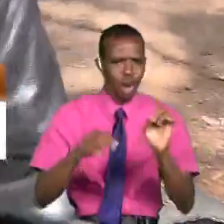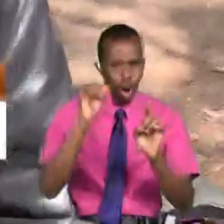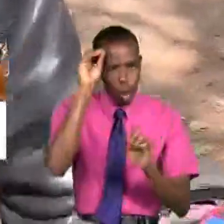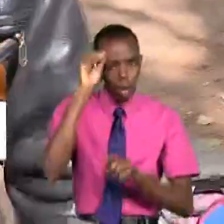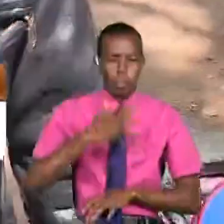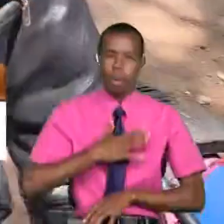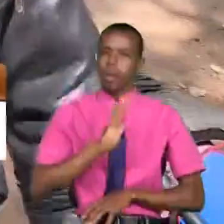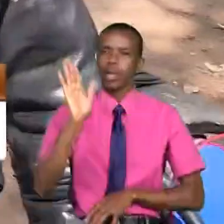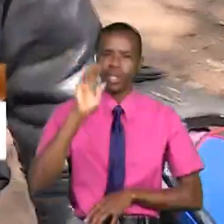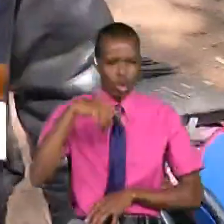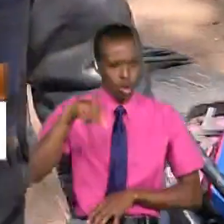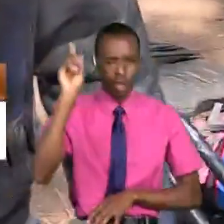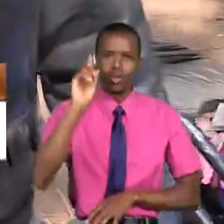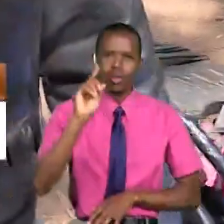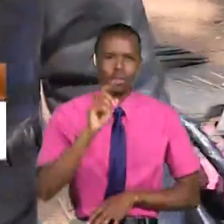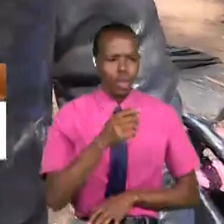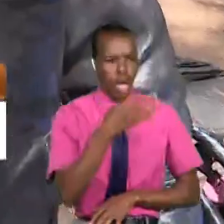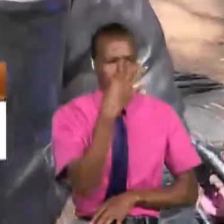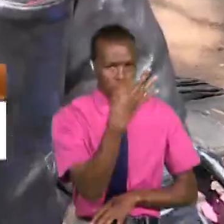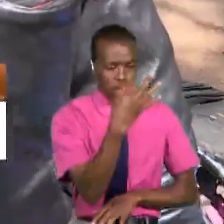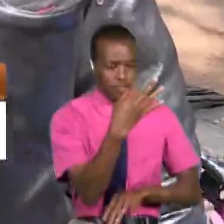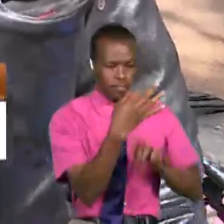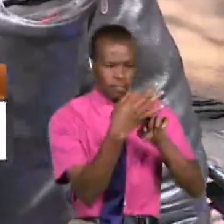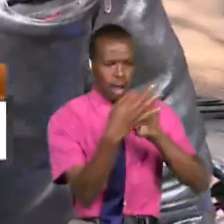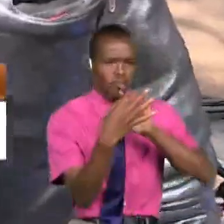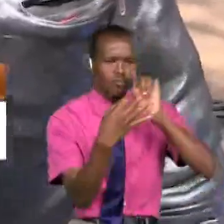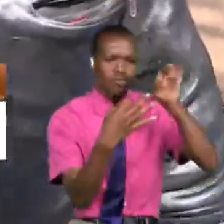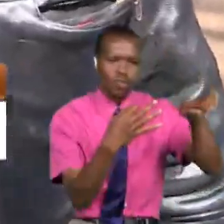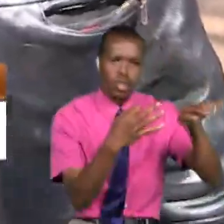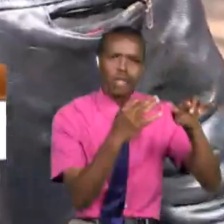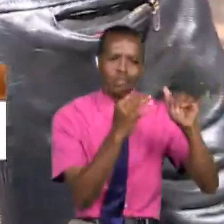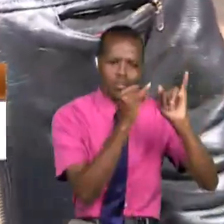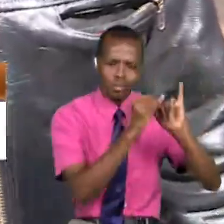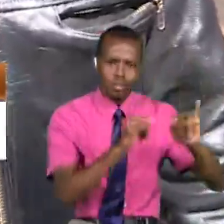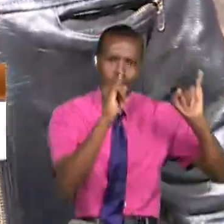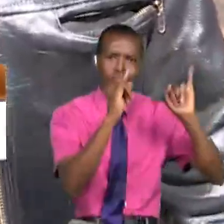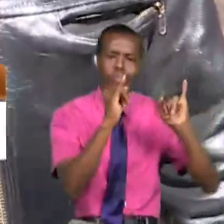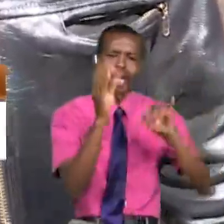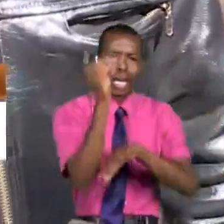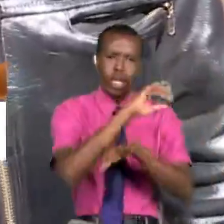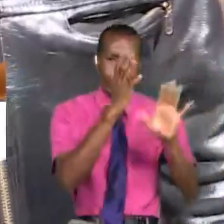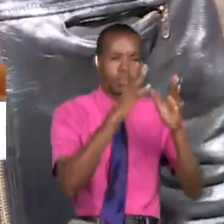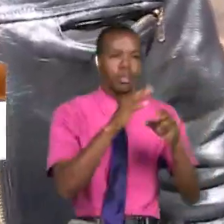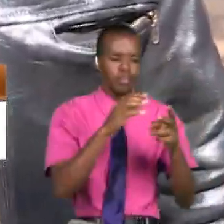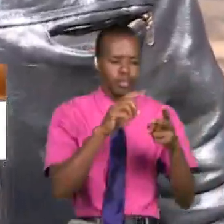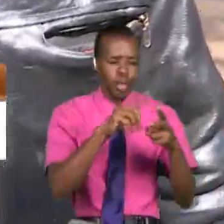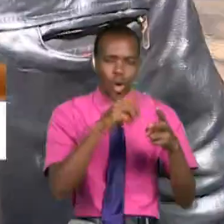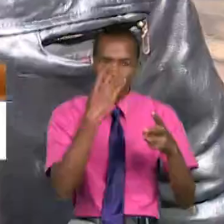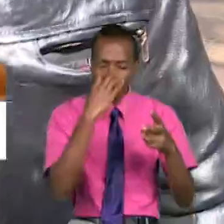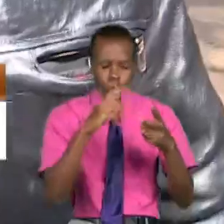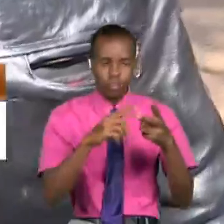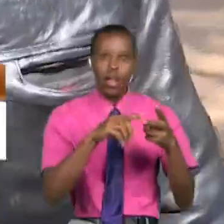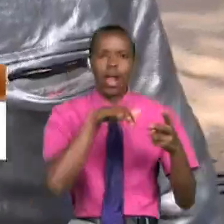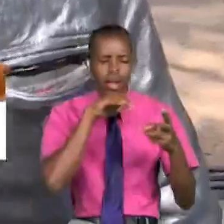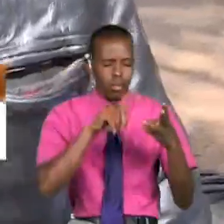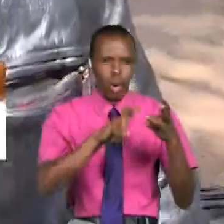hayo tu. Na wao kuwa pale watatu katika maadhimisho hayo, naibu rais William Ruto, Raila Odinga pamoja na Uhuru Kenyatta, kuna maanisha nini kwako ama kwa